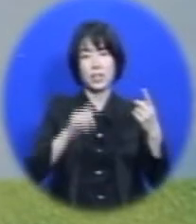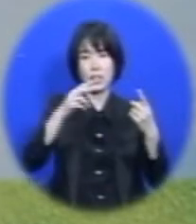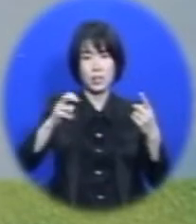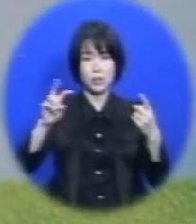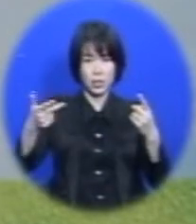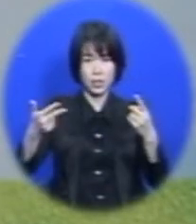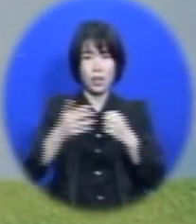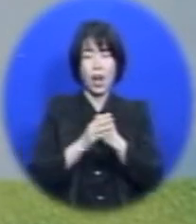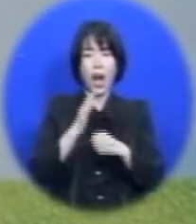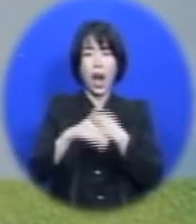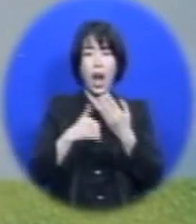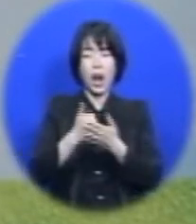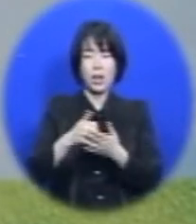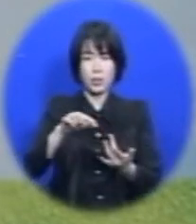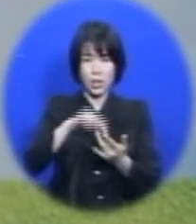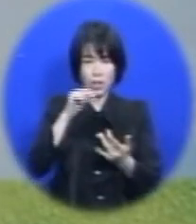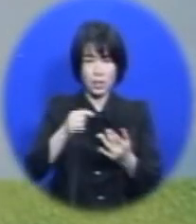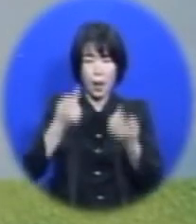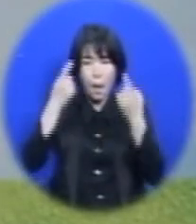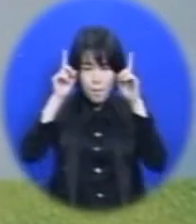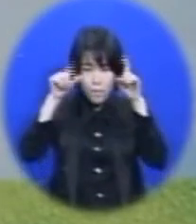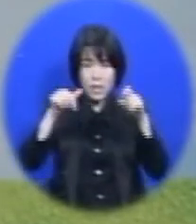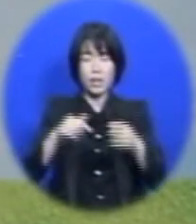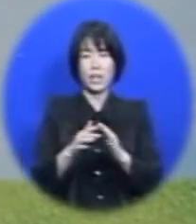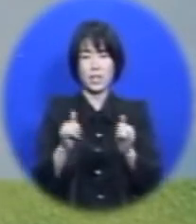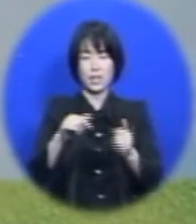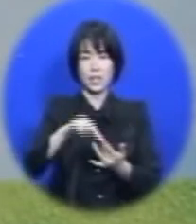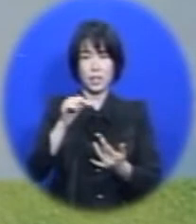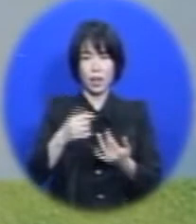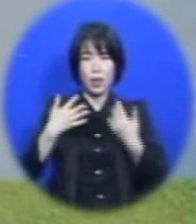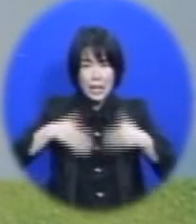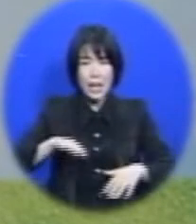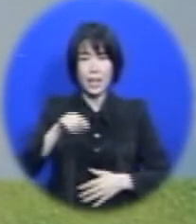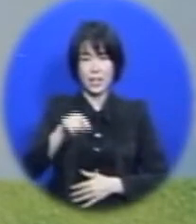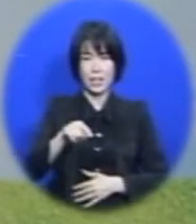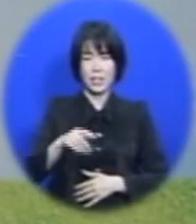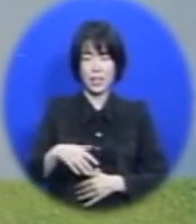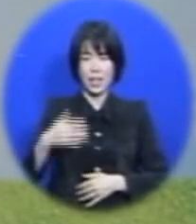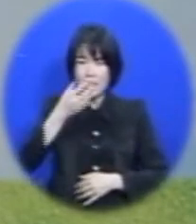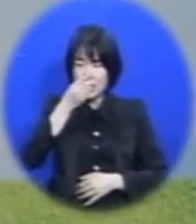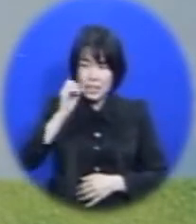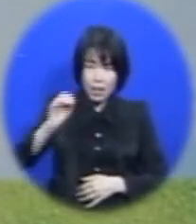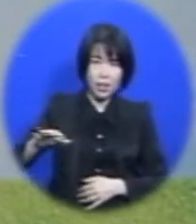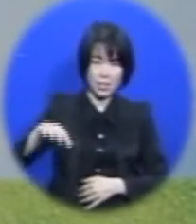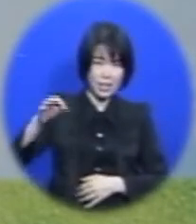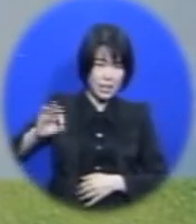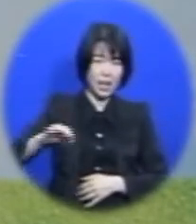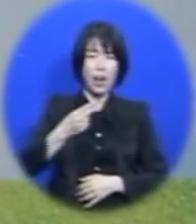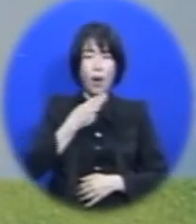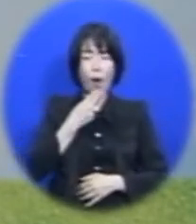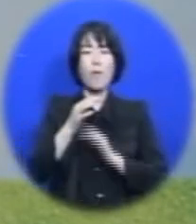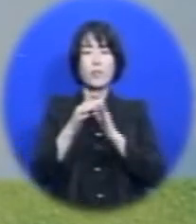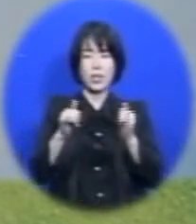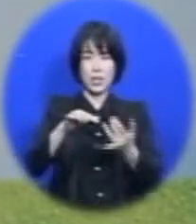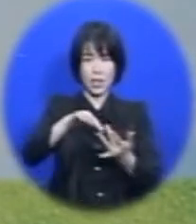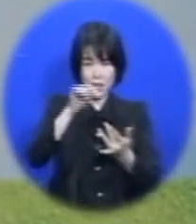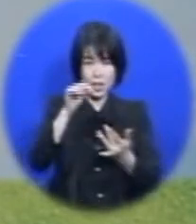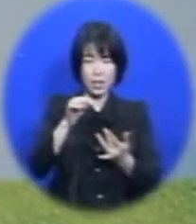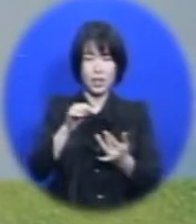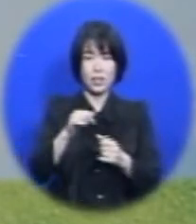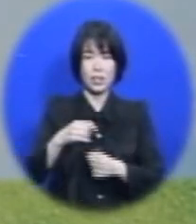택하시는데 미련한 자를 택하고 약한 자, 천한 자, 멸시받는 자, 없는 자들을